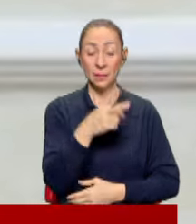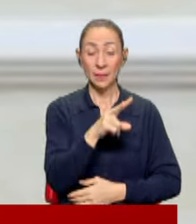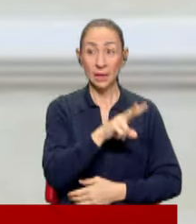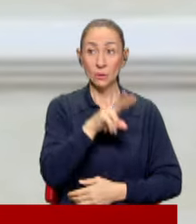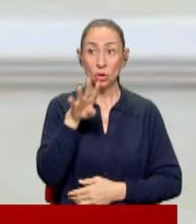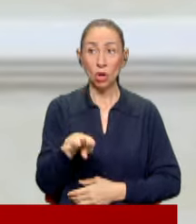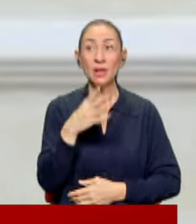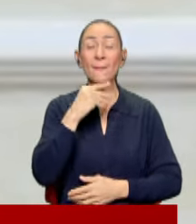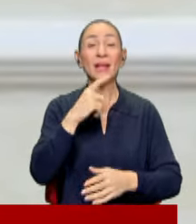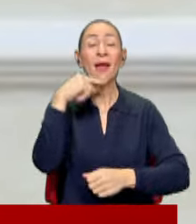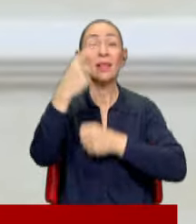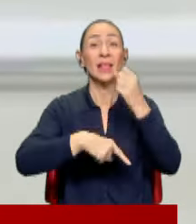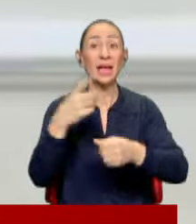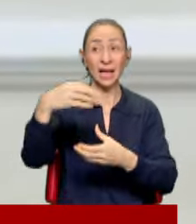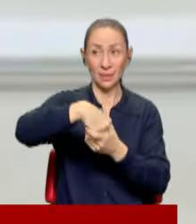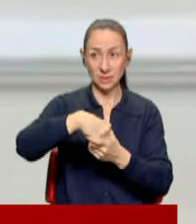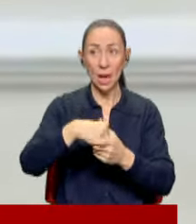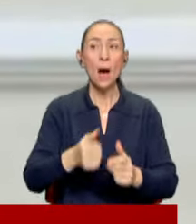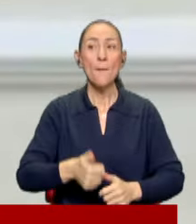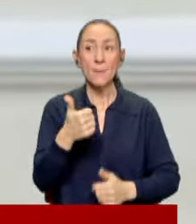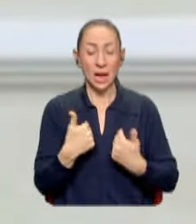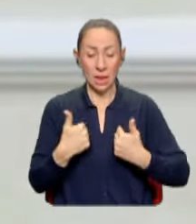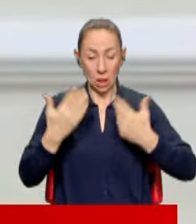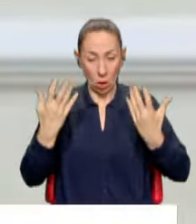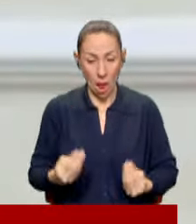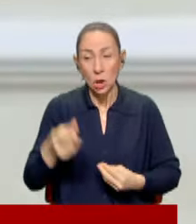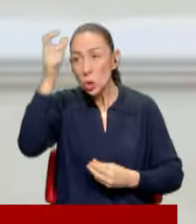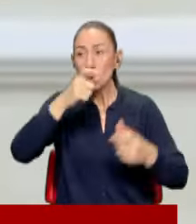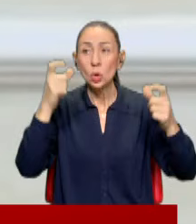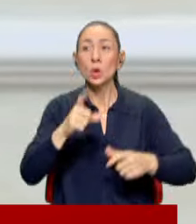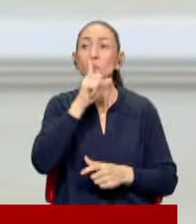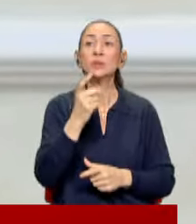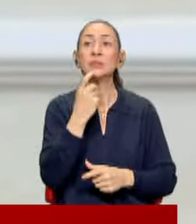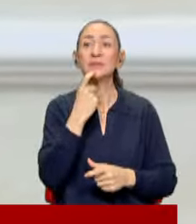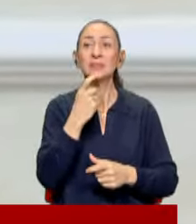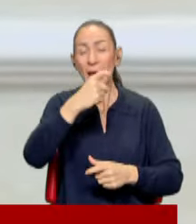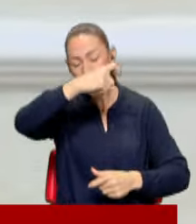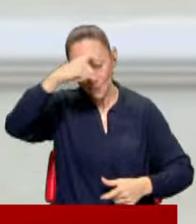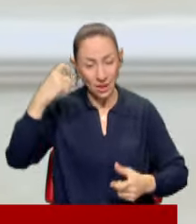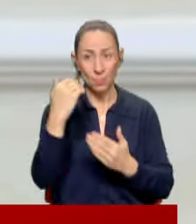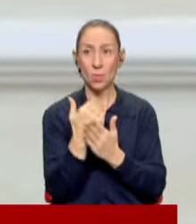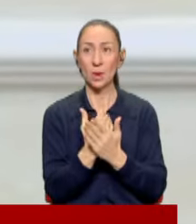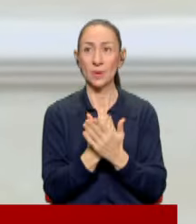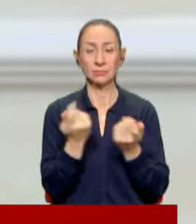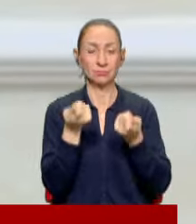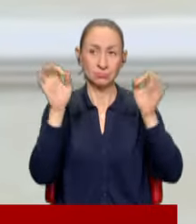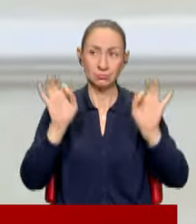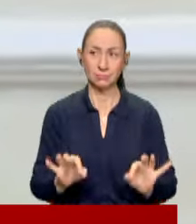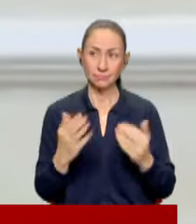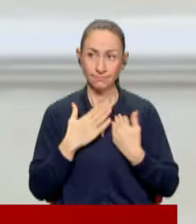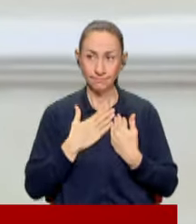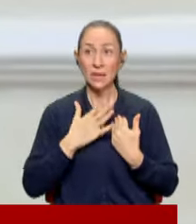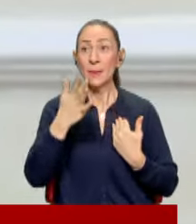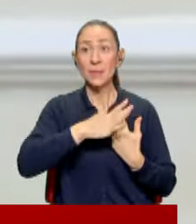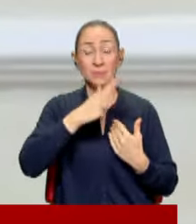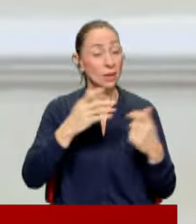2024 emekliler yılı kapsamında bakanlık olarak Türkiye 100 yılının emektarları programını hayata geçireceğiz.